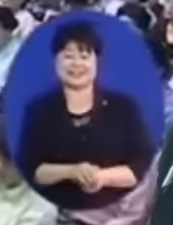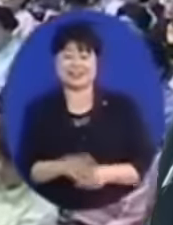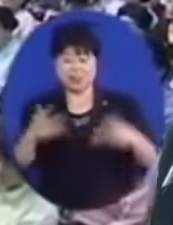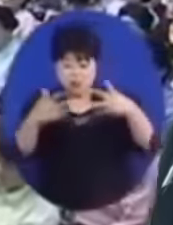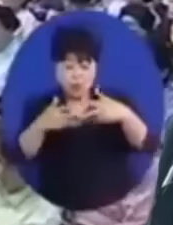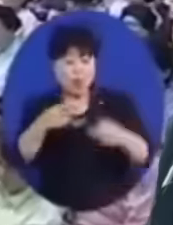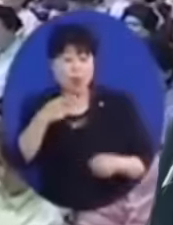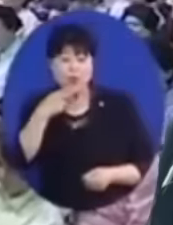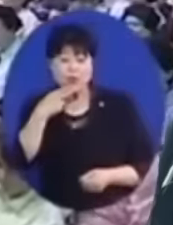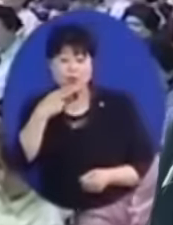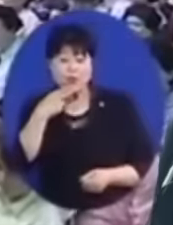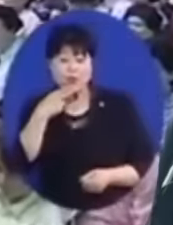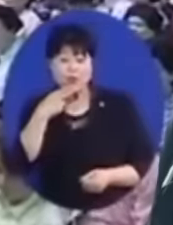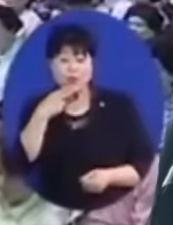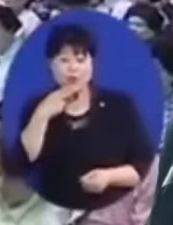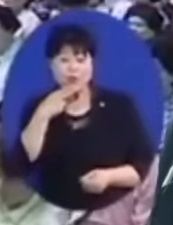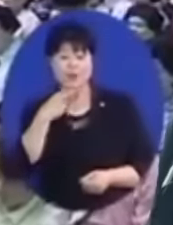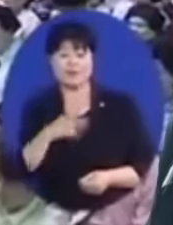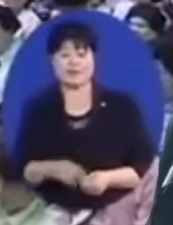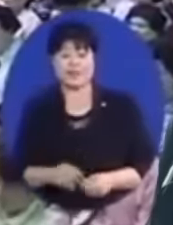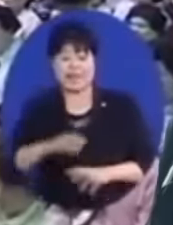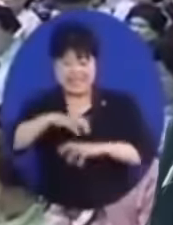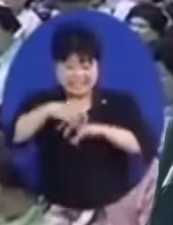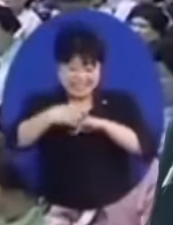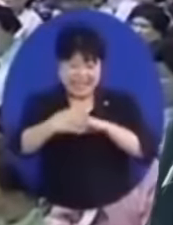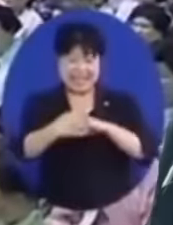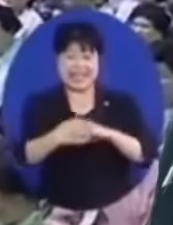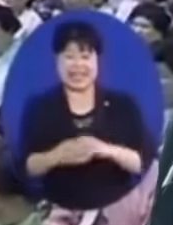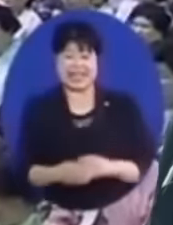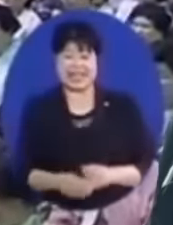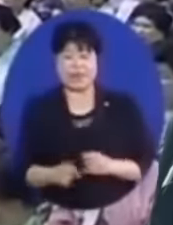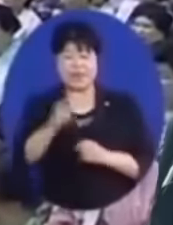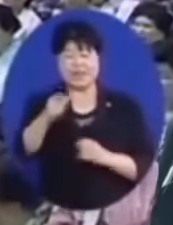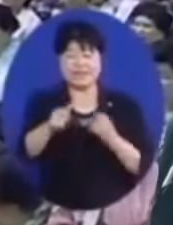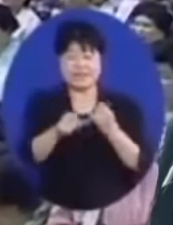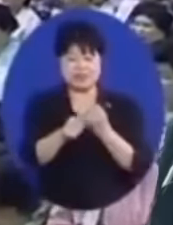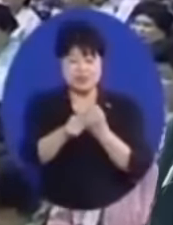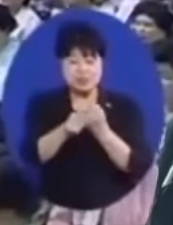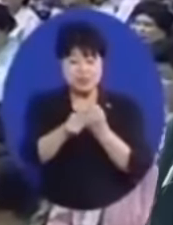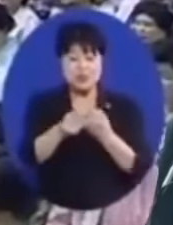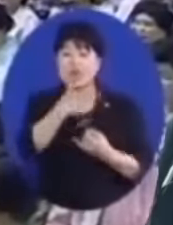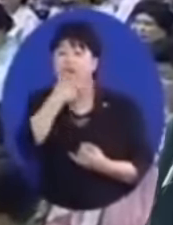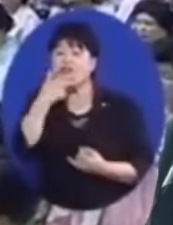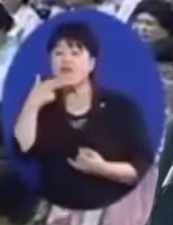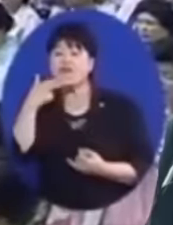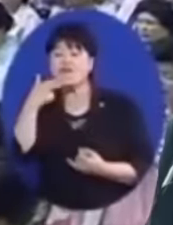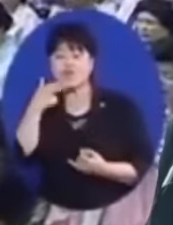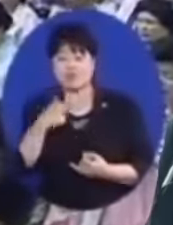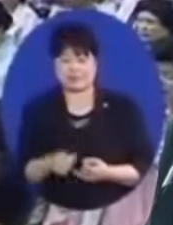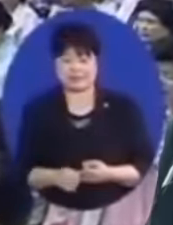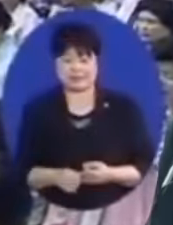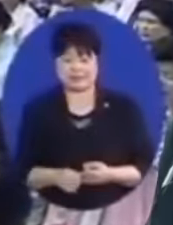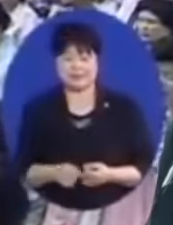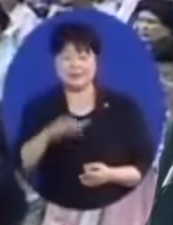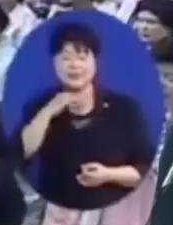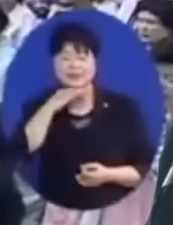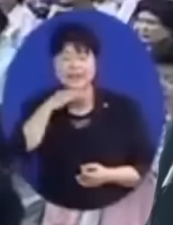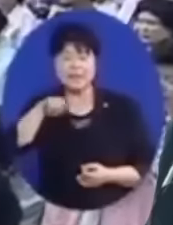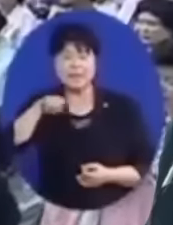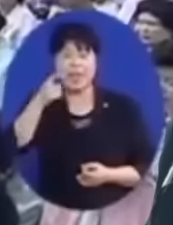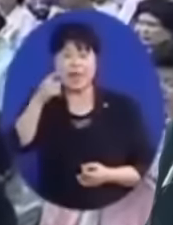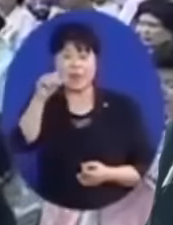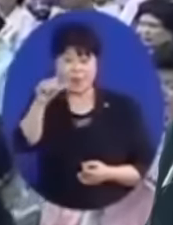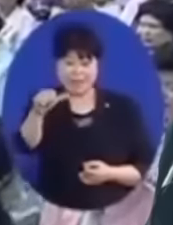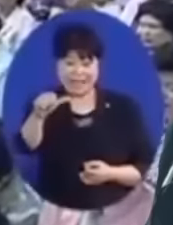조건이 없습니다. 기네스 북의 세계 최장수 부부로 기록된 영국인 퍼시 105세와